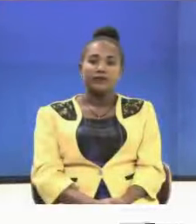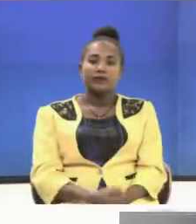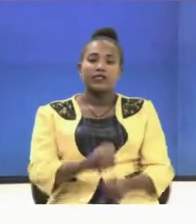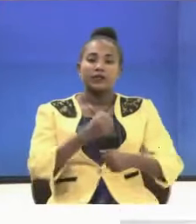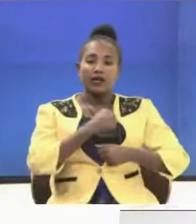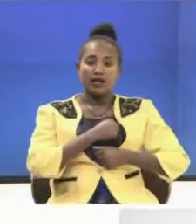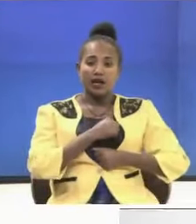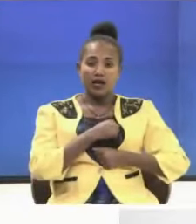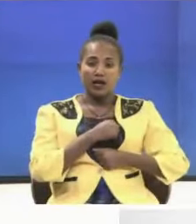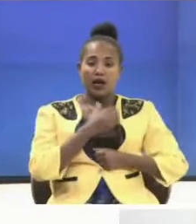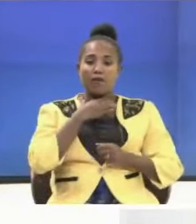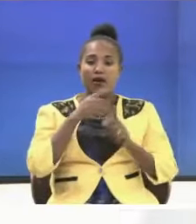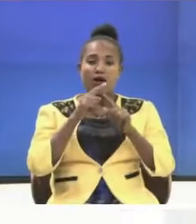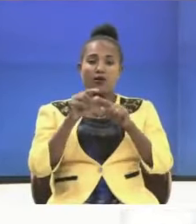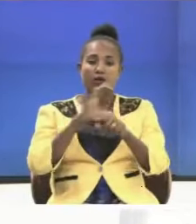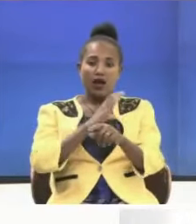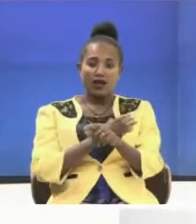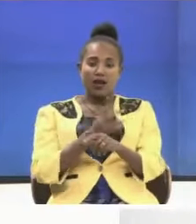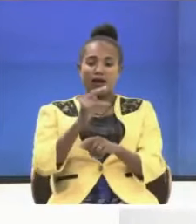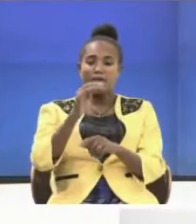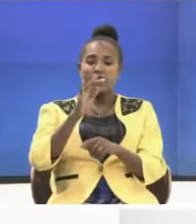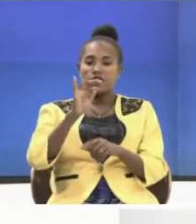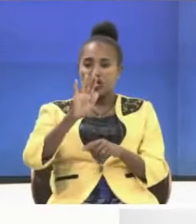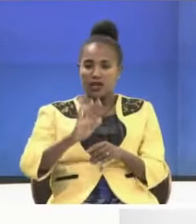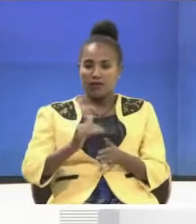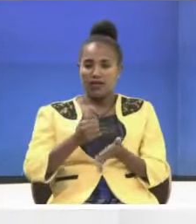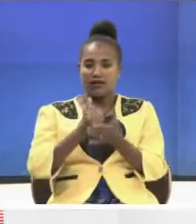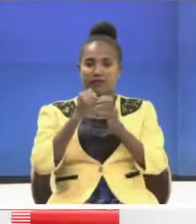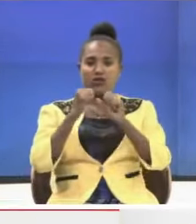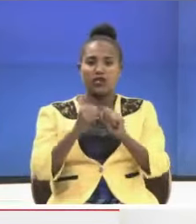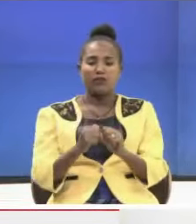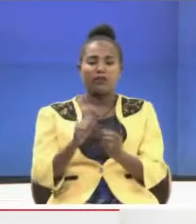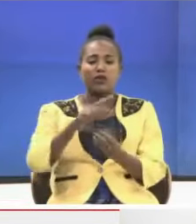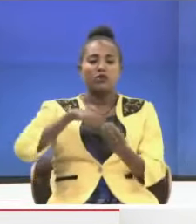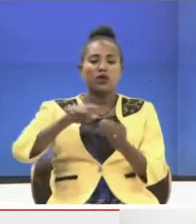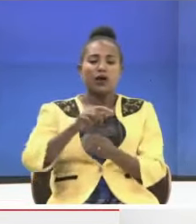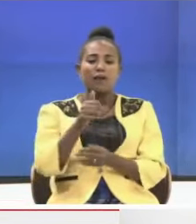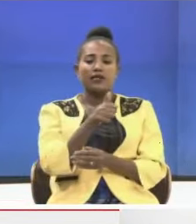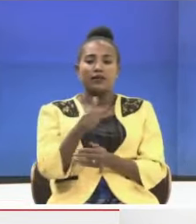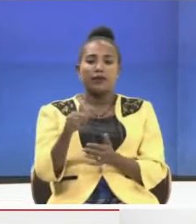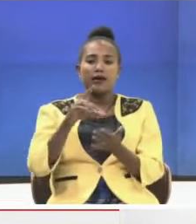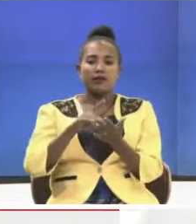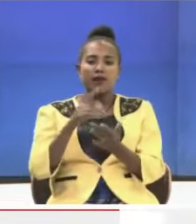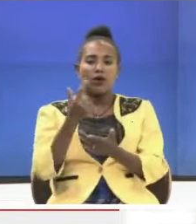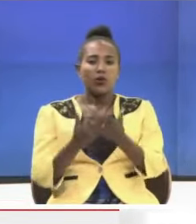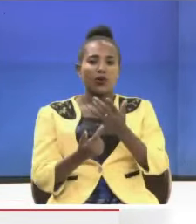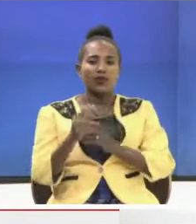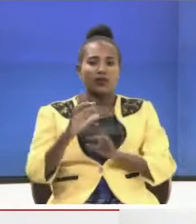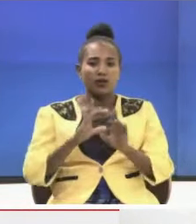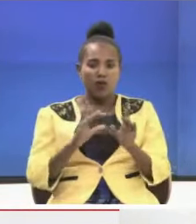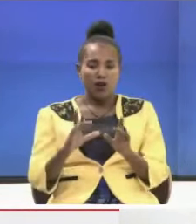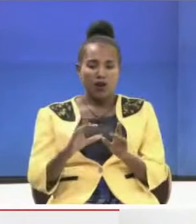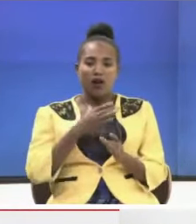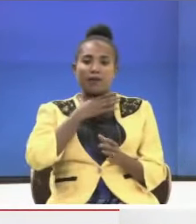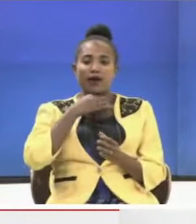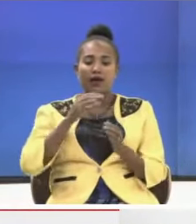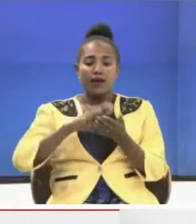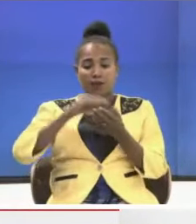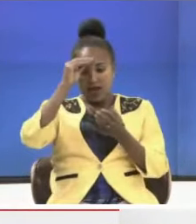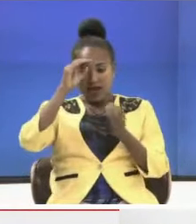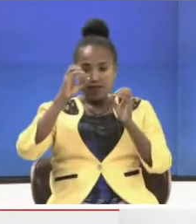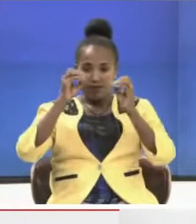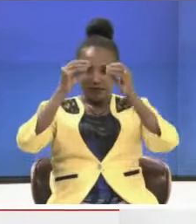የመከላከያ ሰራዊት የአማራ ልዩ ኃይልና ሚሊሻን መደገፍ በሚቻልበት ዙሪያ በአዲስ አበባ ከተማ ውይይት ተካሂዷል። የአማራ ምሁራን